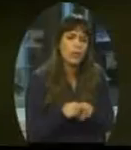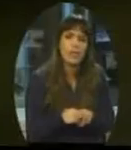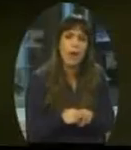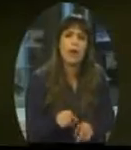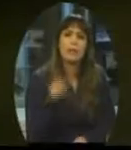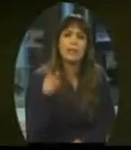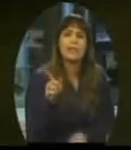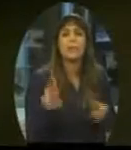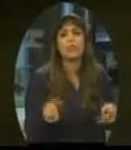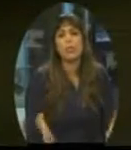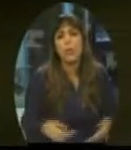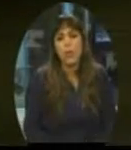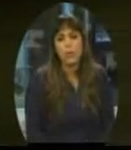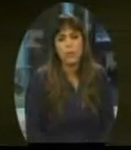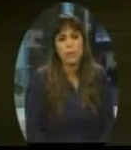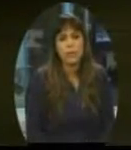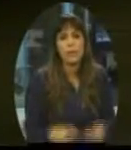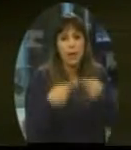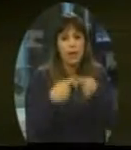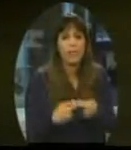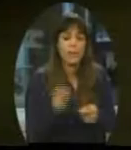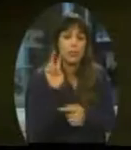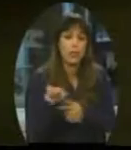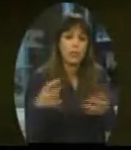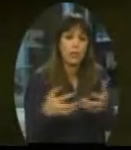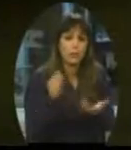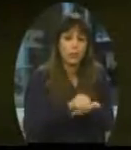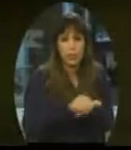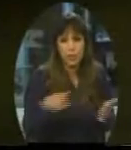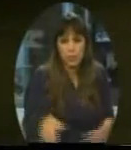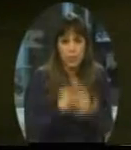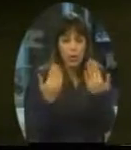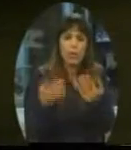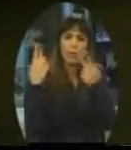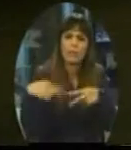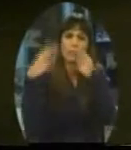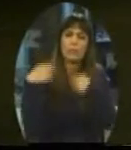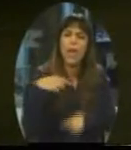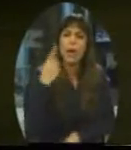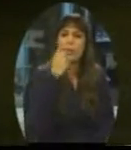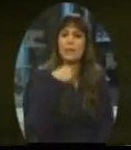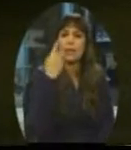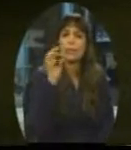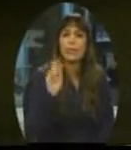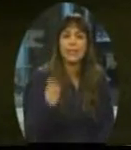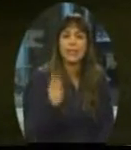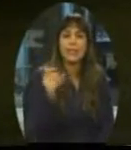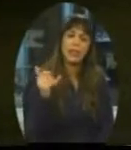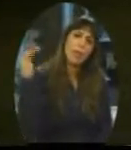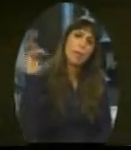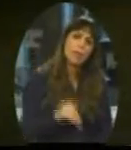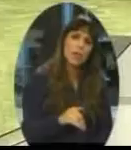פה. חברי הכנסת שנכחו במסיבת העיתונאים הבוקר חזרו ואמרו כי תדמיתה של הכנסת נמצאת בשפל